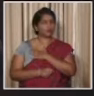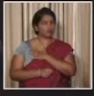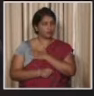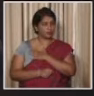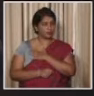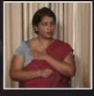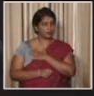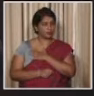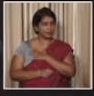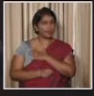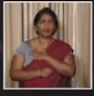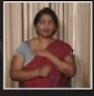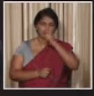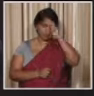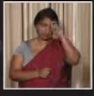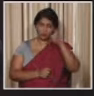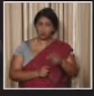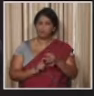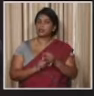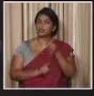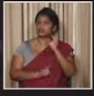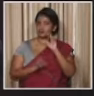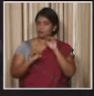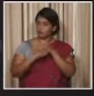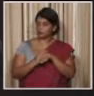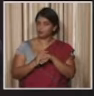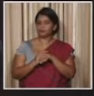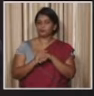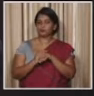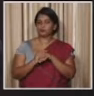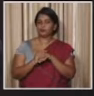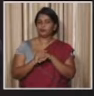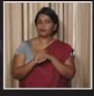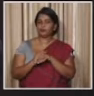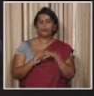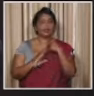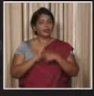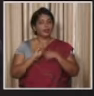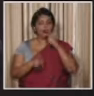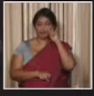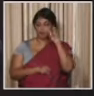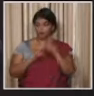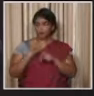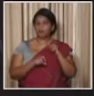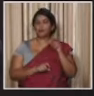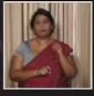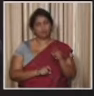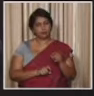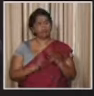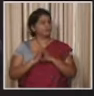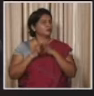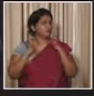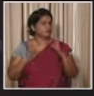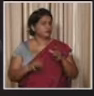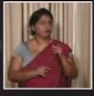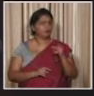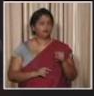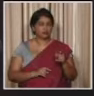රාජපක්ෂ මැතිතුමා ජනාධිපතිවරයා බවට පත් වුණා. රටේ ජනතාවට විශාල